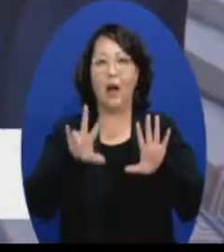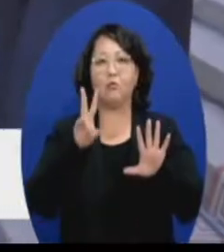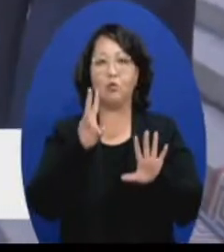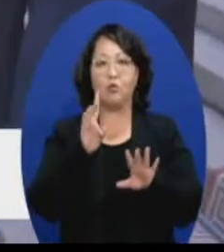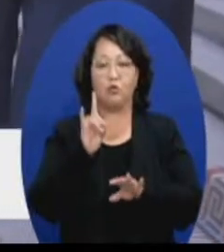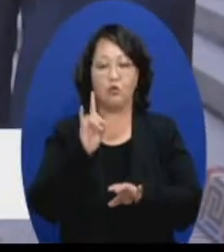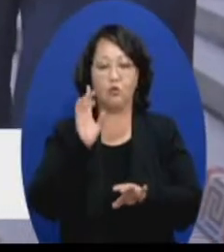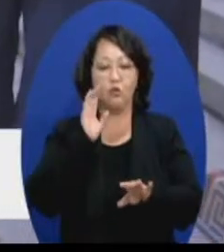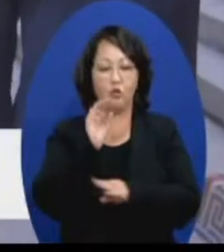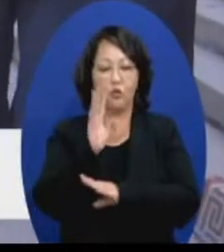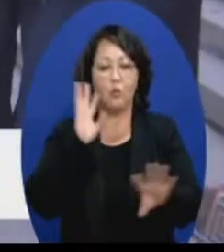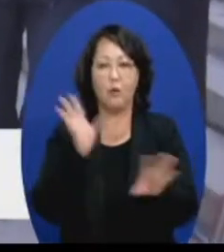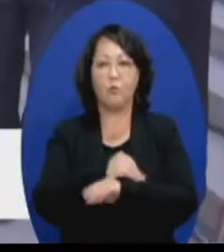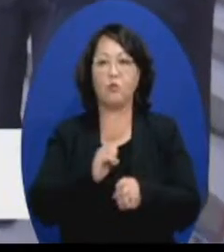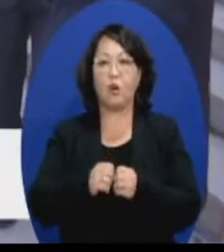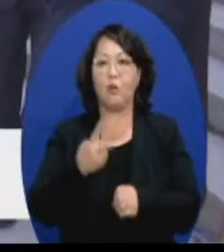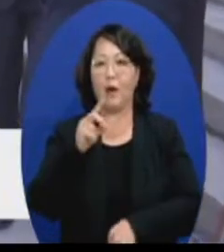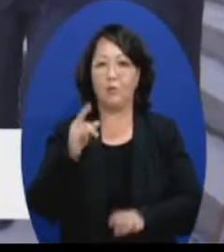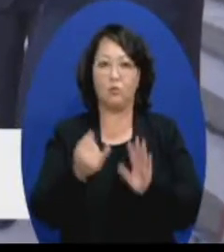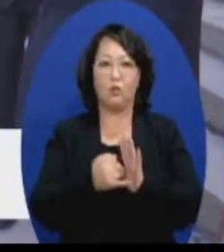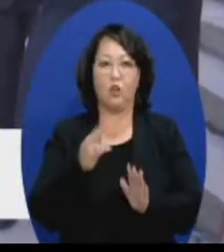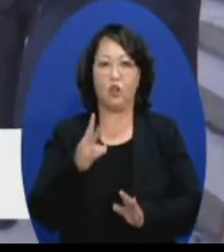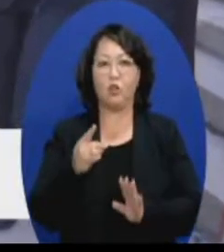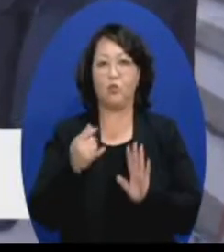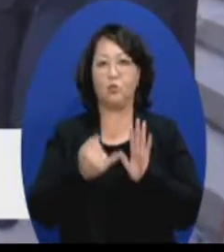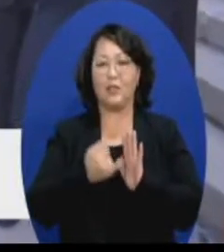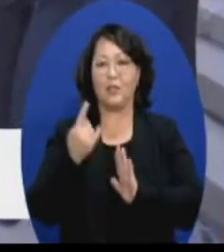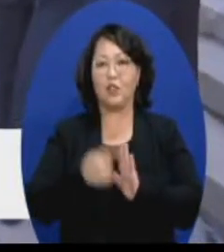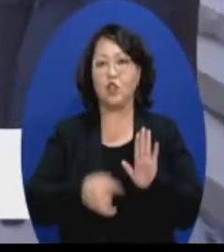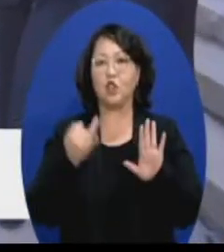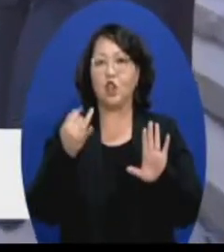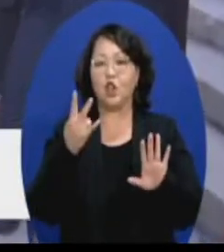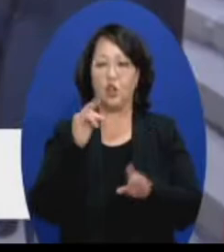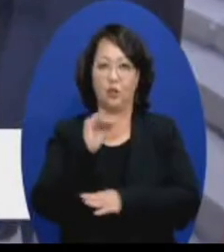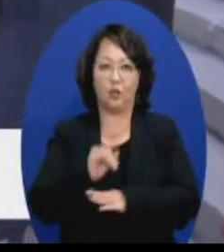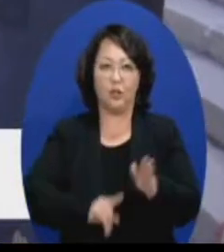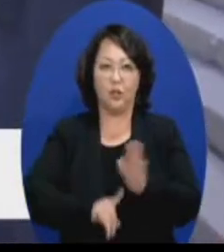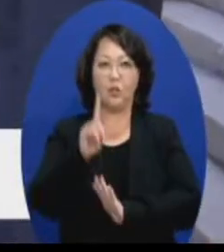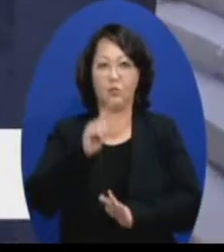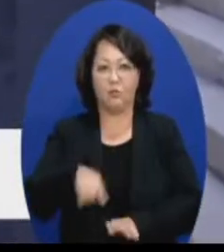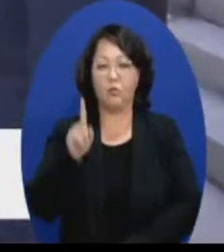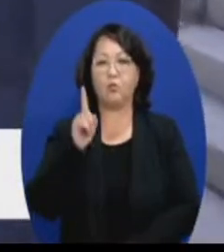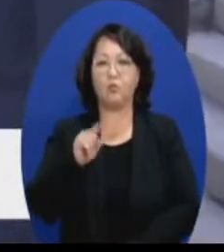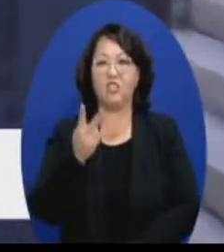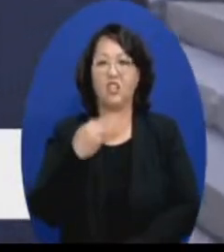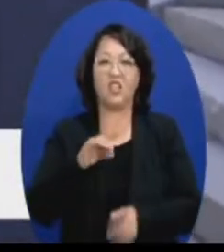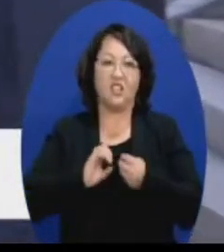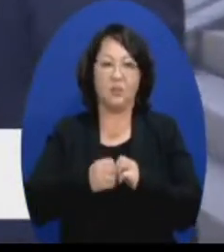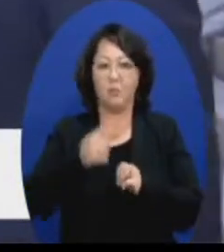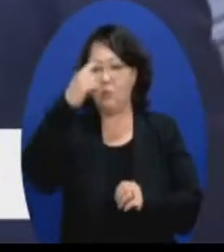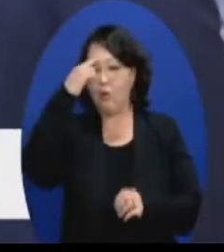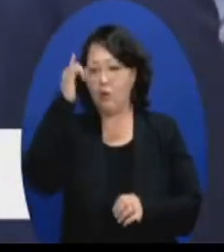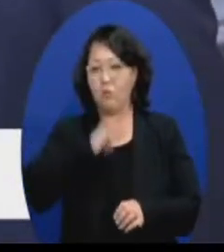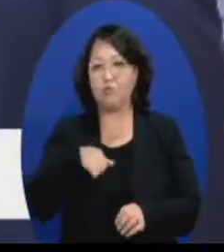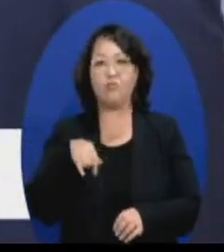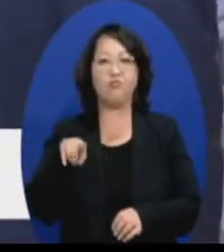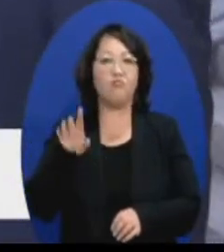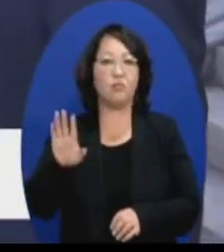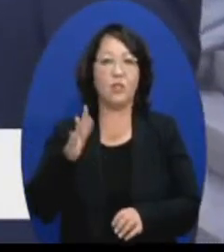өдөр байгуулж, уг хилэлцээр 2016 оны 6-р сарын 7-ны өдрөөс хүчин төгөлбөр үйлчилж байгаа. Хилэлцээрээр Монголын